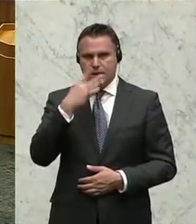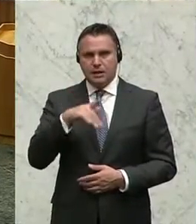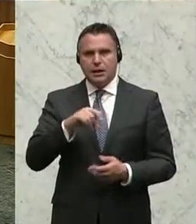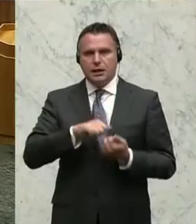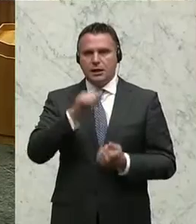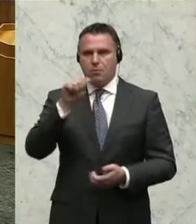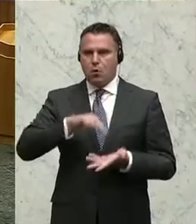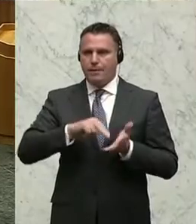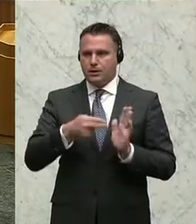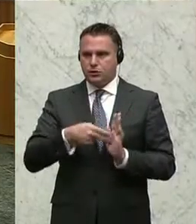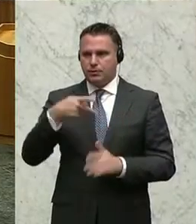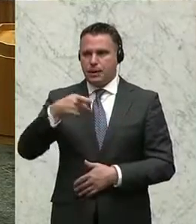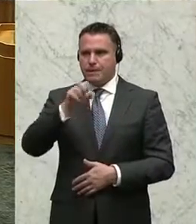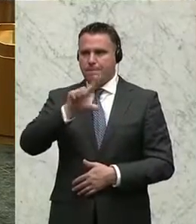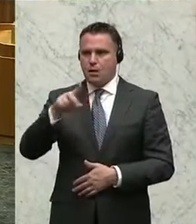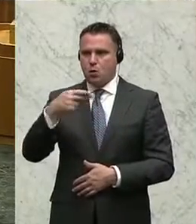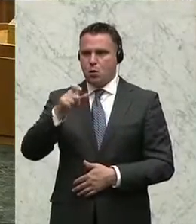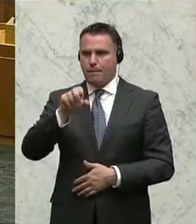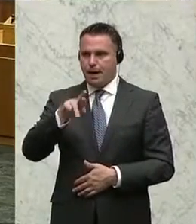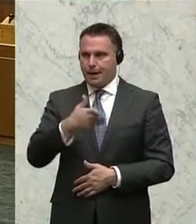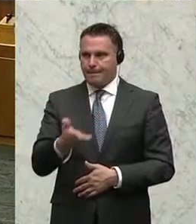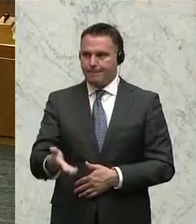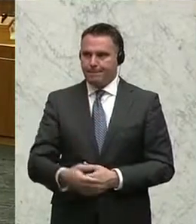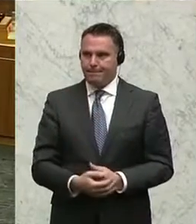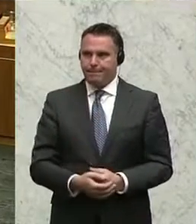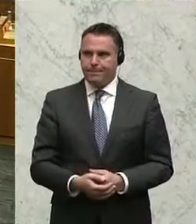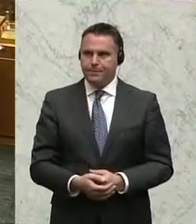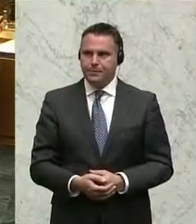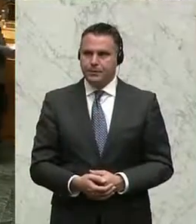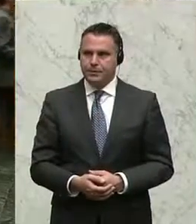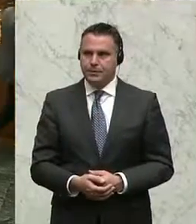gehöre in den Non-Profit-Bereich. Kapital aus der Natur zu schlagen, lehne sie ab.